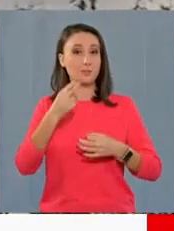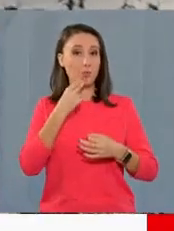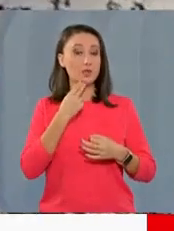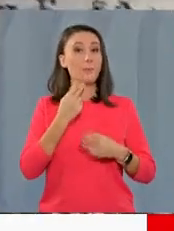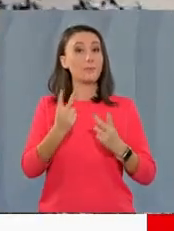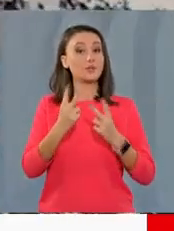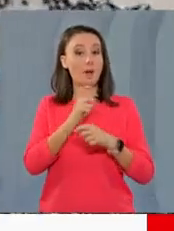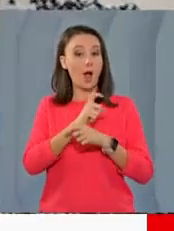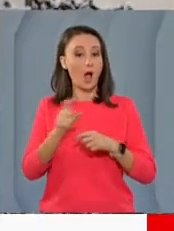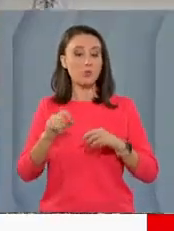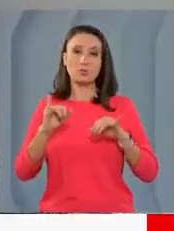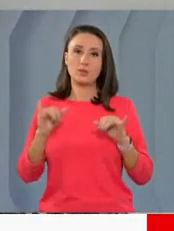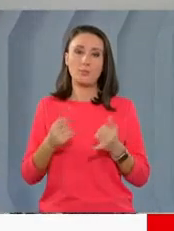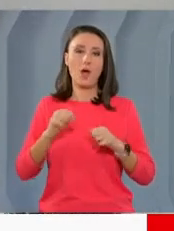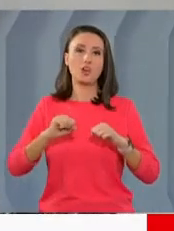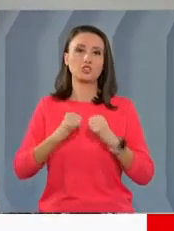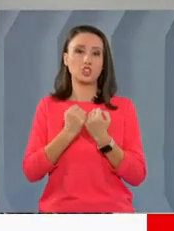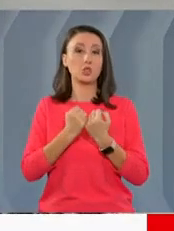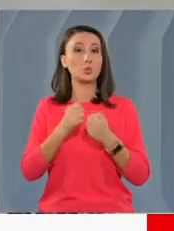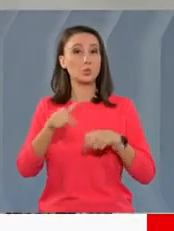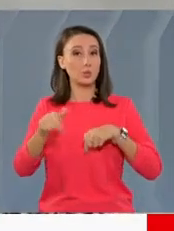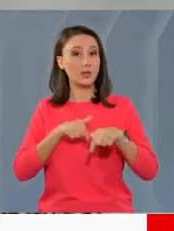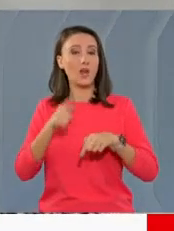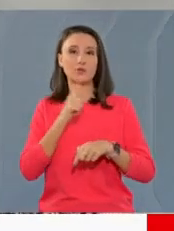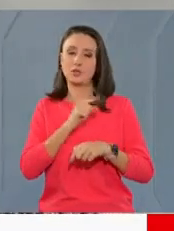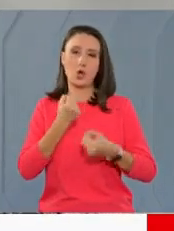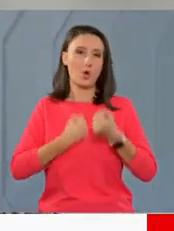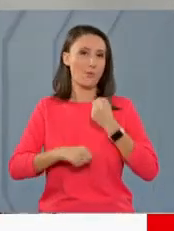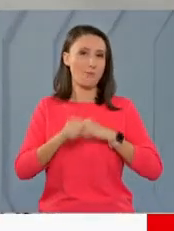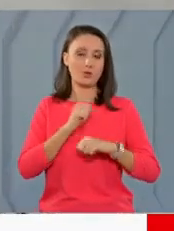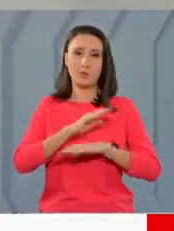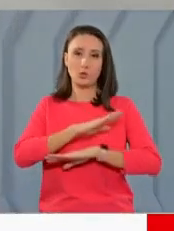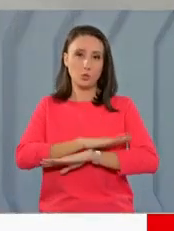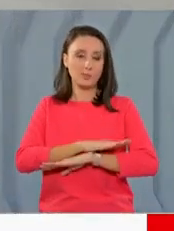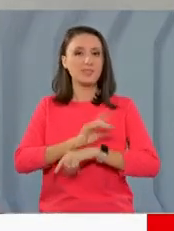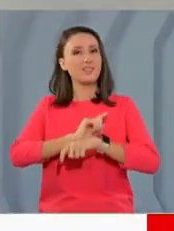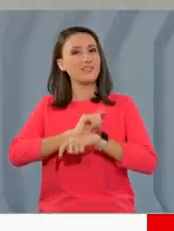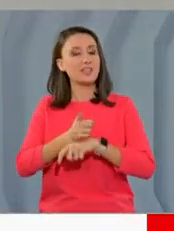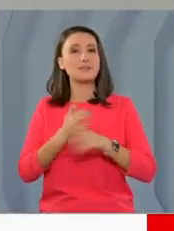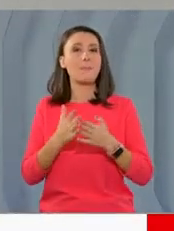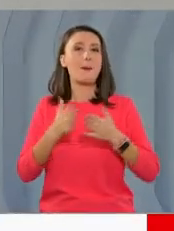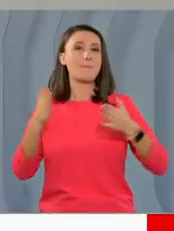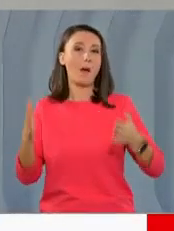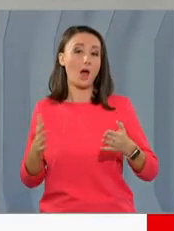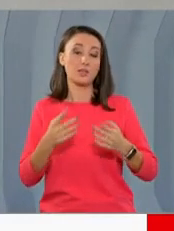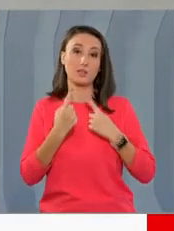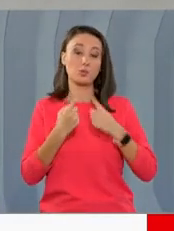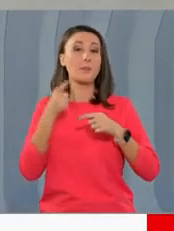principalele cauze ale producerii accidentelor rutiere au fost indisciplina pietonilor și viteza excesivă